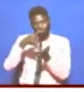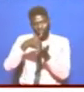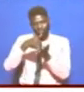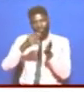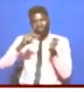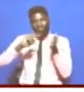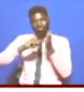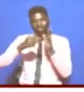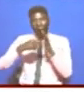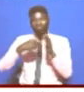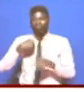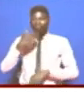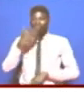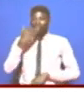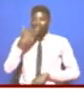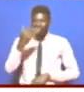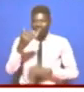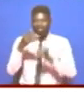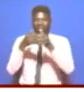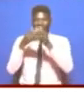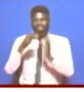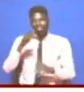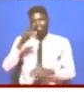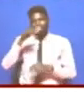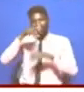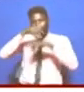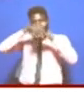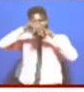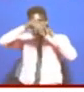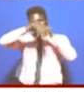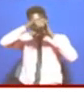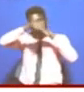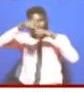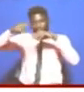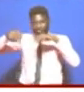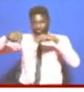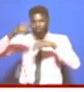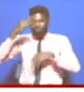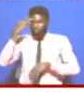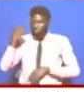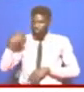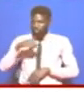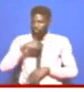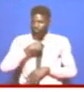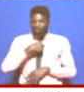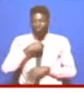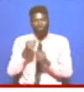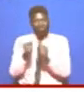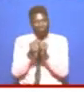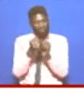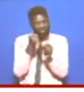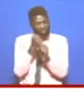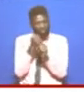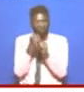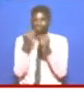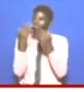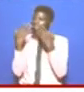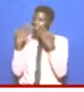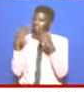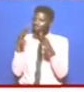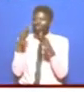Nataka nishukuru viongozi wa mashinani kwa sababu tumefanya kazi pamoja na wao kuona